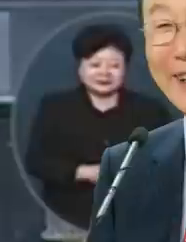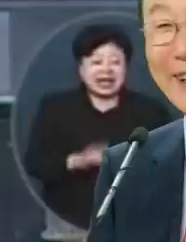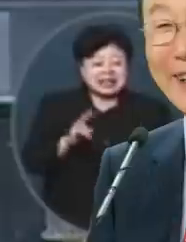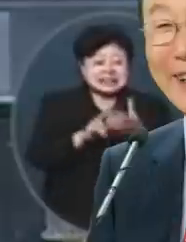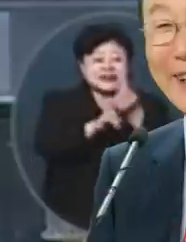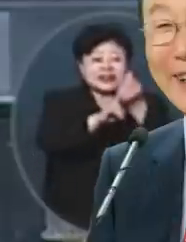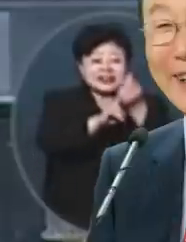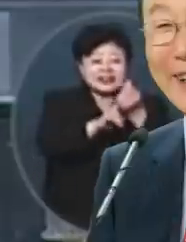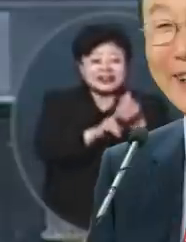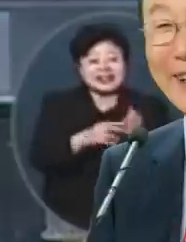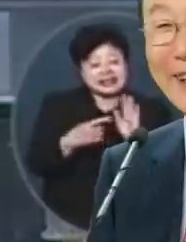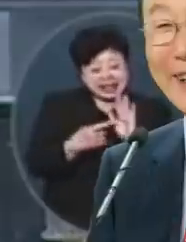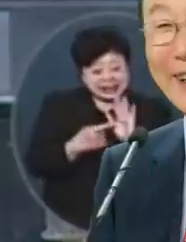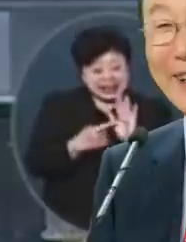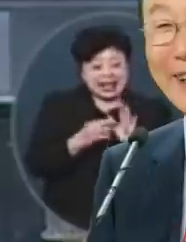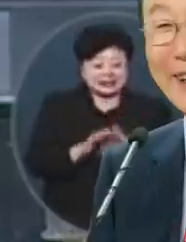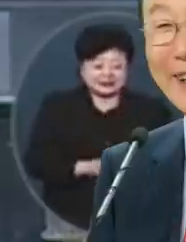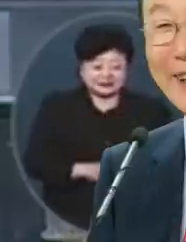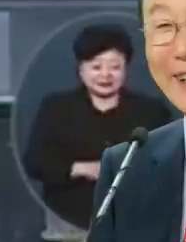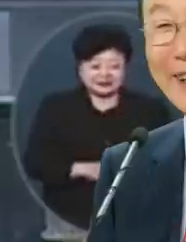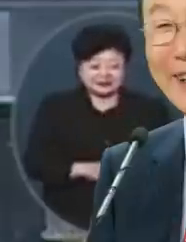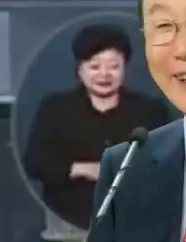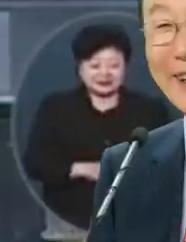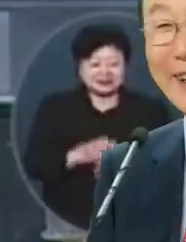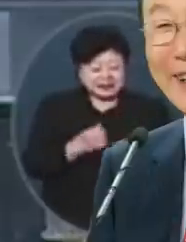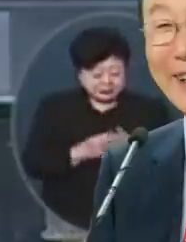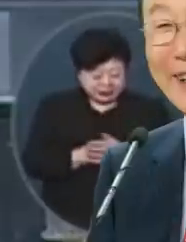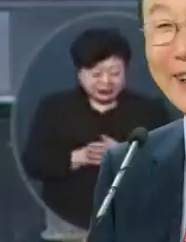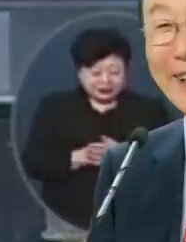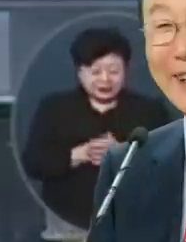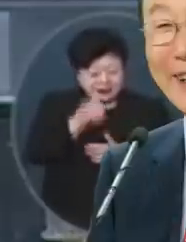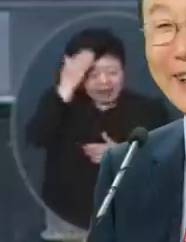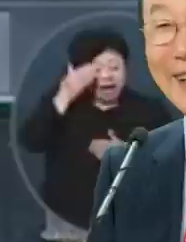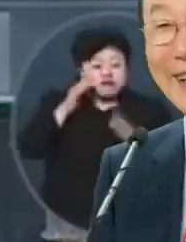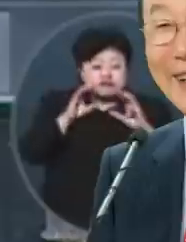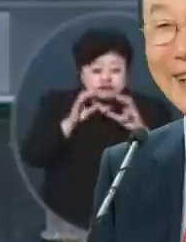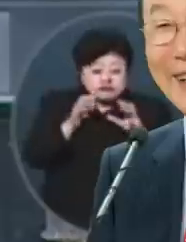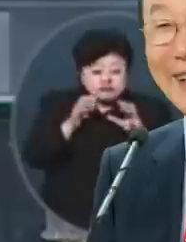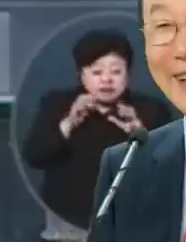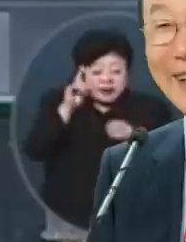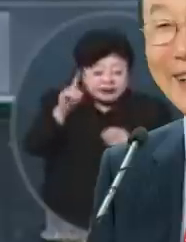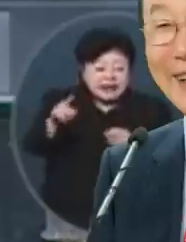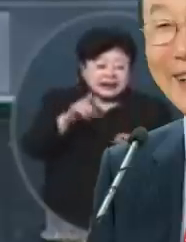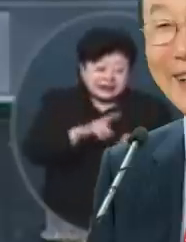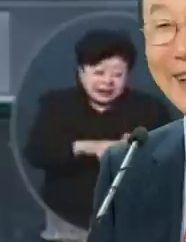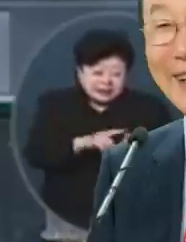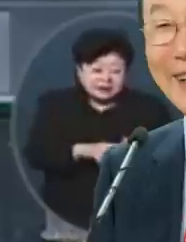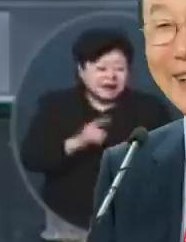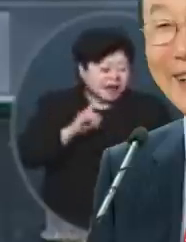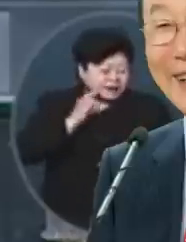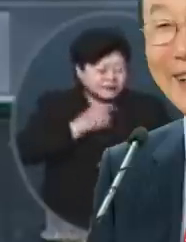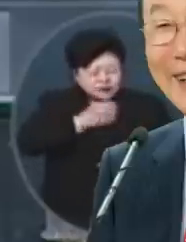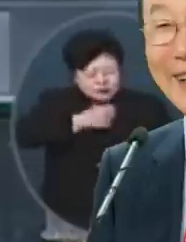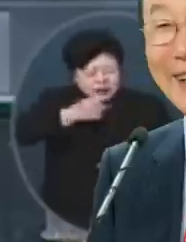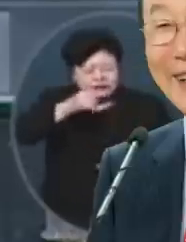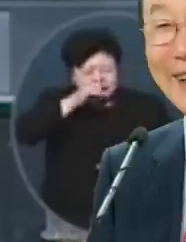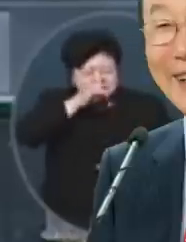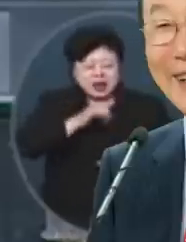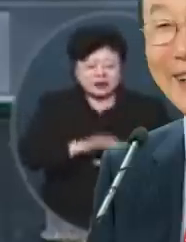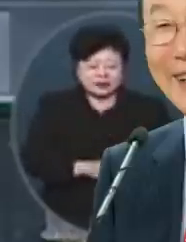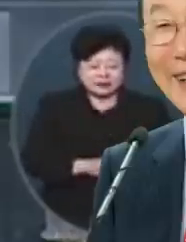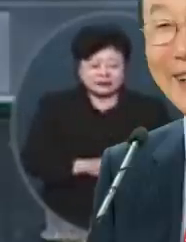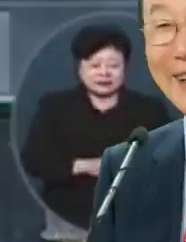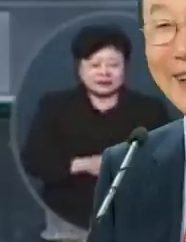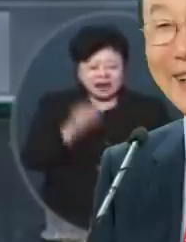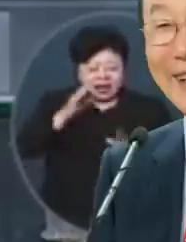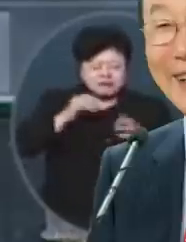기적이 나타나는 것입니다. 그러므로 우리 한국이 내일을 향한 아름다운 꿈을 꾸고 있는 이상